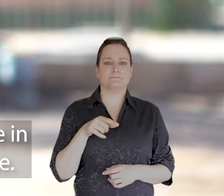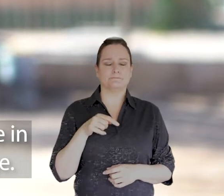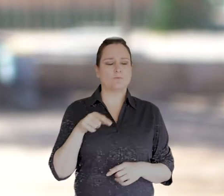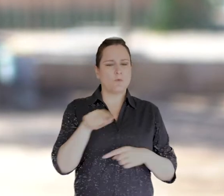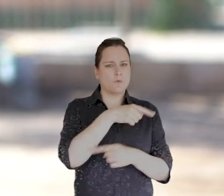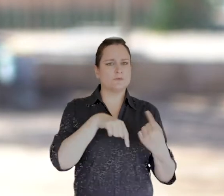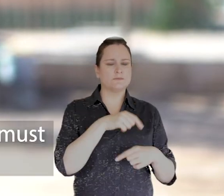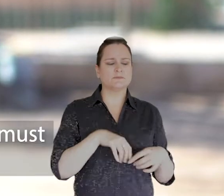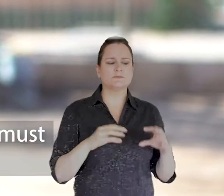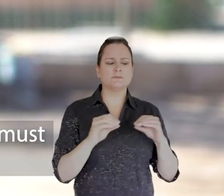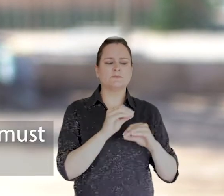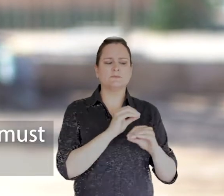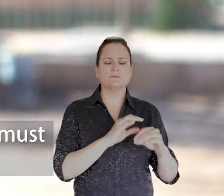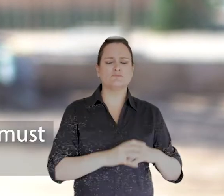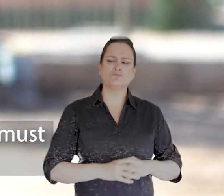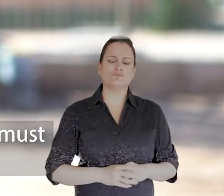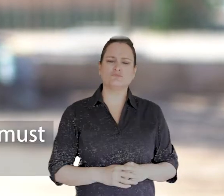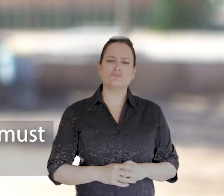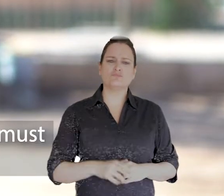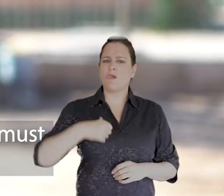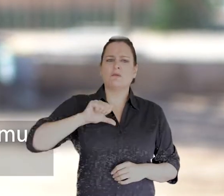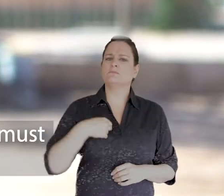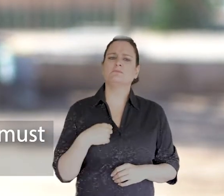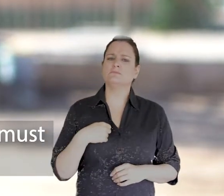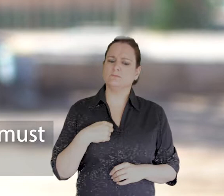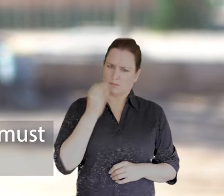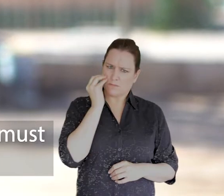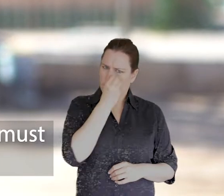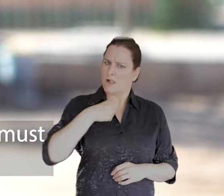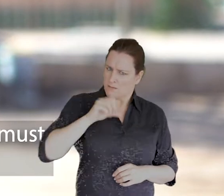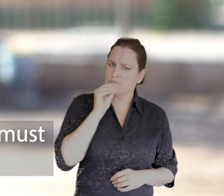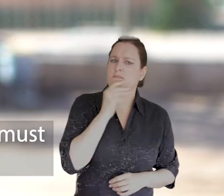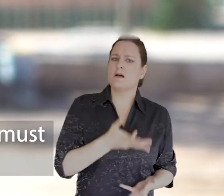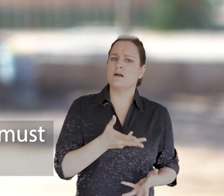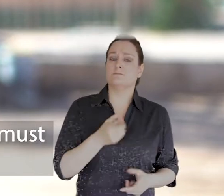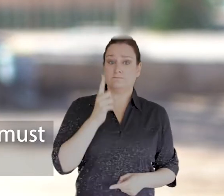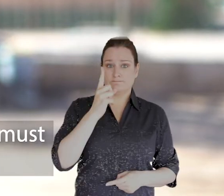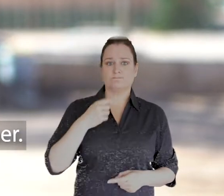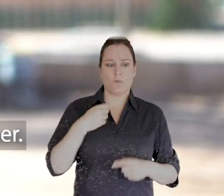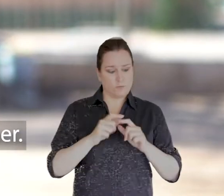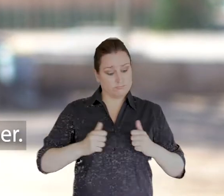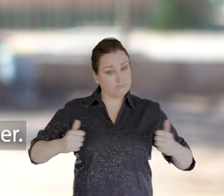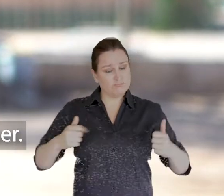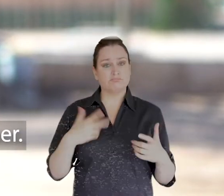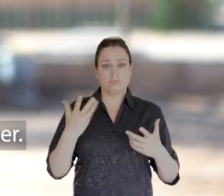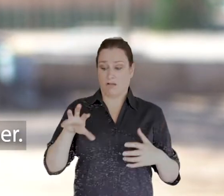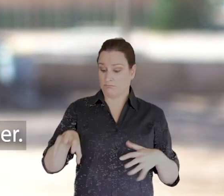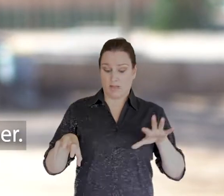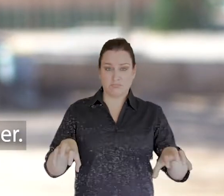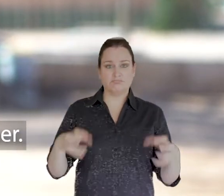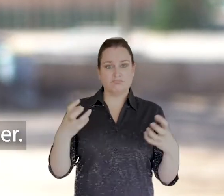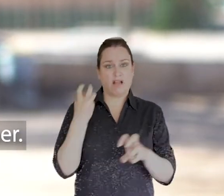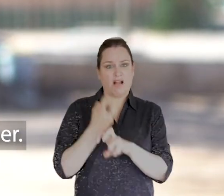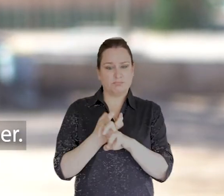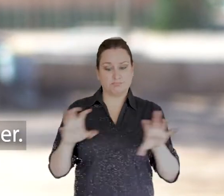genoem. Toe sê ek die mannetjes neer. Dan moet ons elke man een klip, twee klippe vat. En